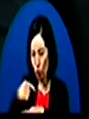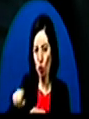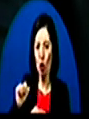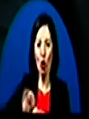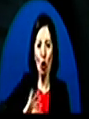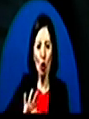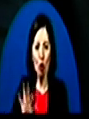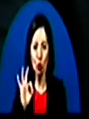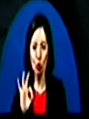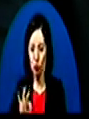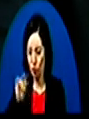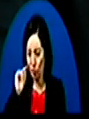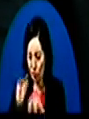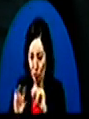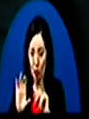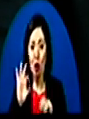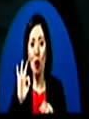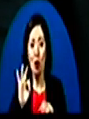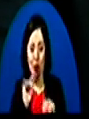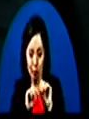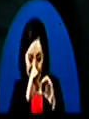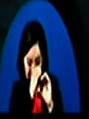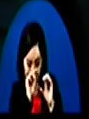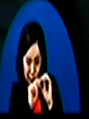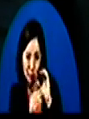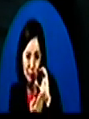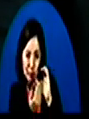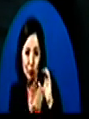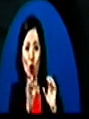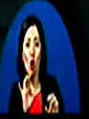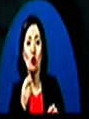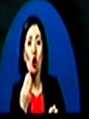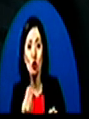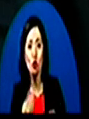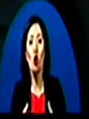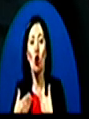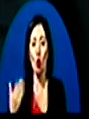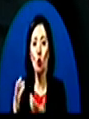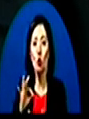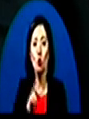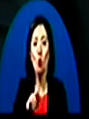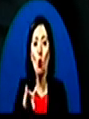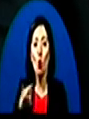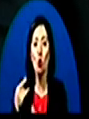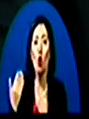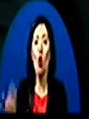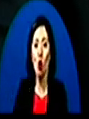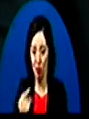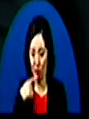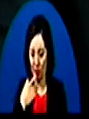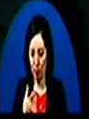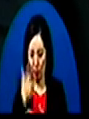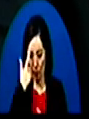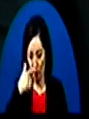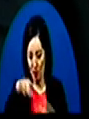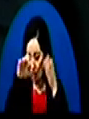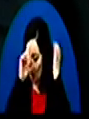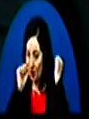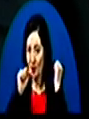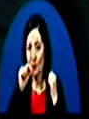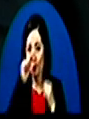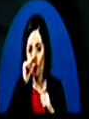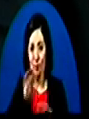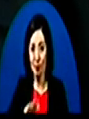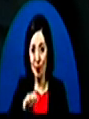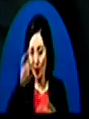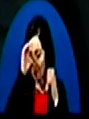халдварыг илрүүлэх оншлуурыг нийлүүлэхээр болсон гэж Оросын холбооны улсаас Монгол улсад цуугаа онц бөгөөд бүрэн эрхт элчин сайд Азизов